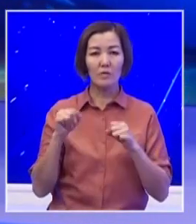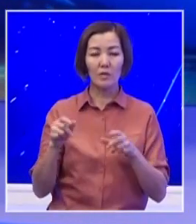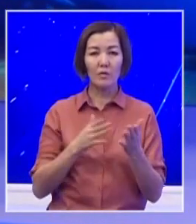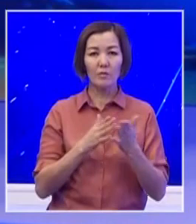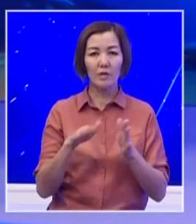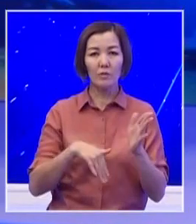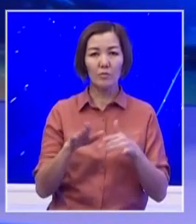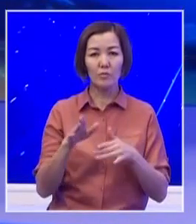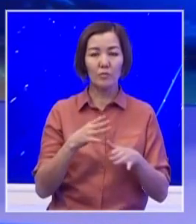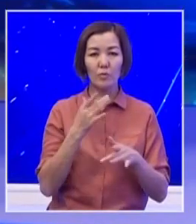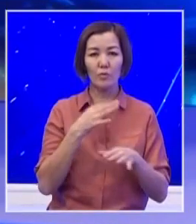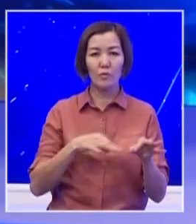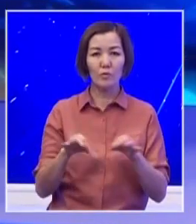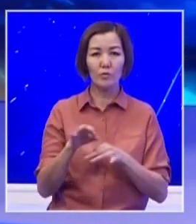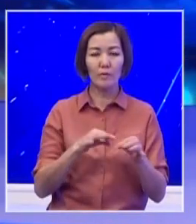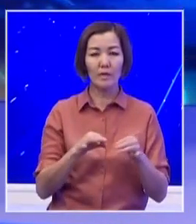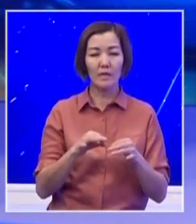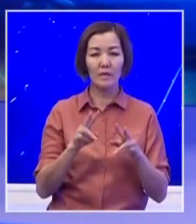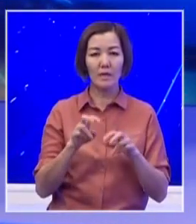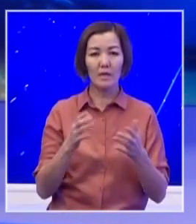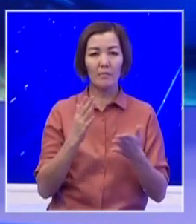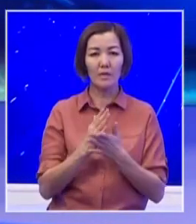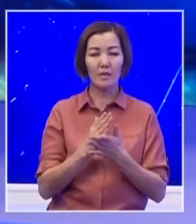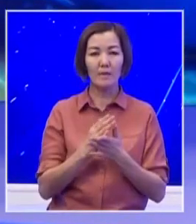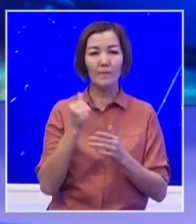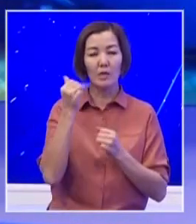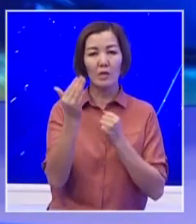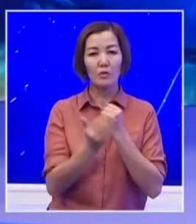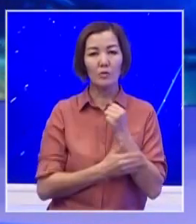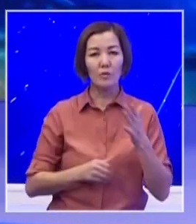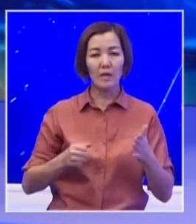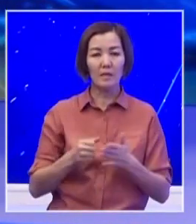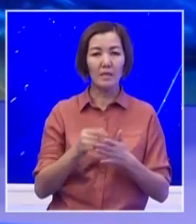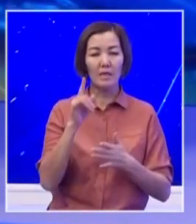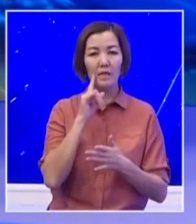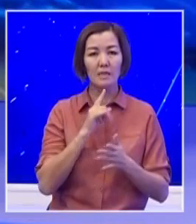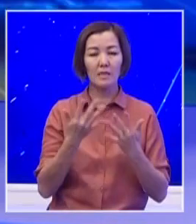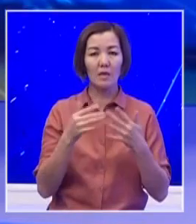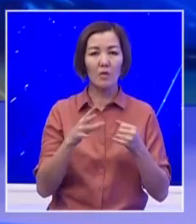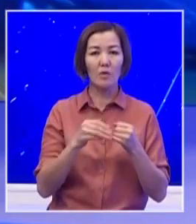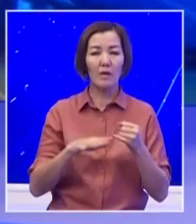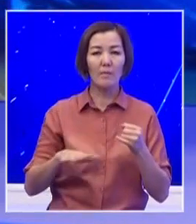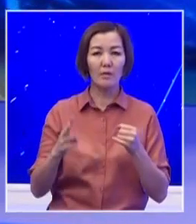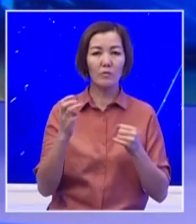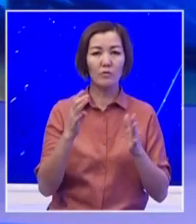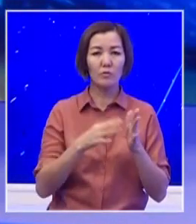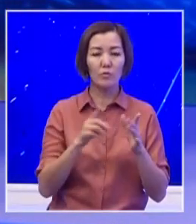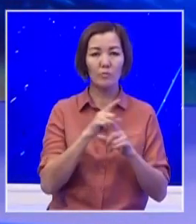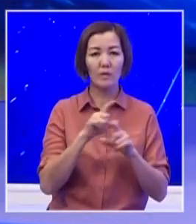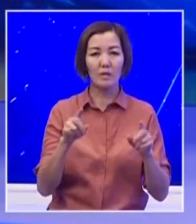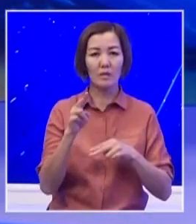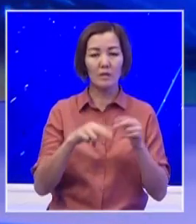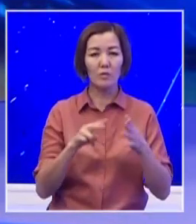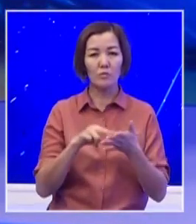сақтау саласын жақсарту ұлттық жоба ретінде қаралып отыр. Ал жыл соңына дейін еліміздің ауыл аймақтарында 309 медицина нысандарын